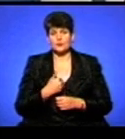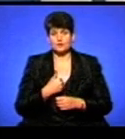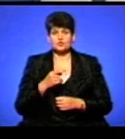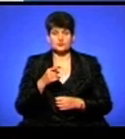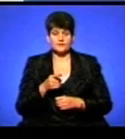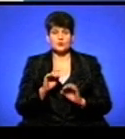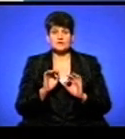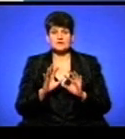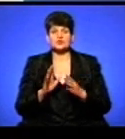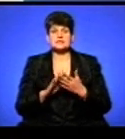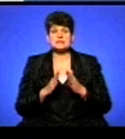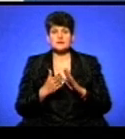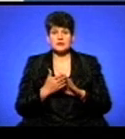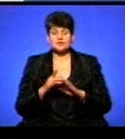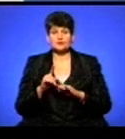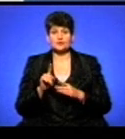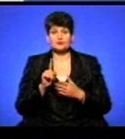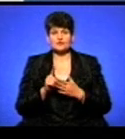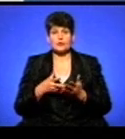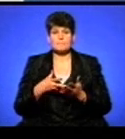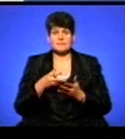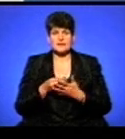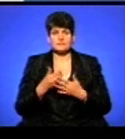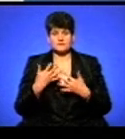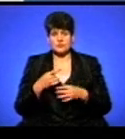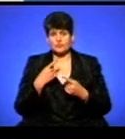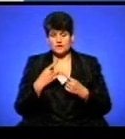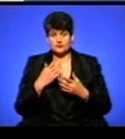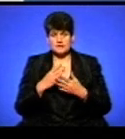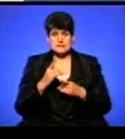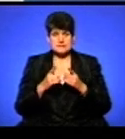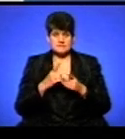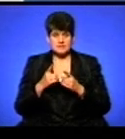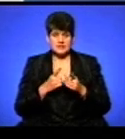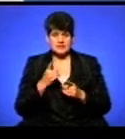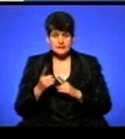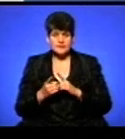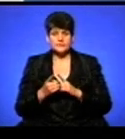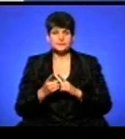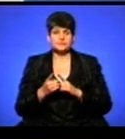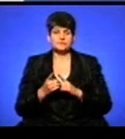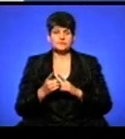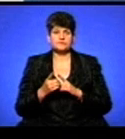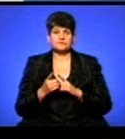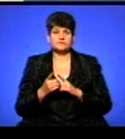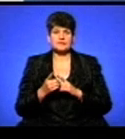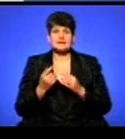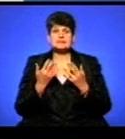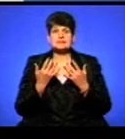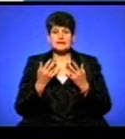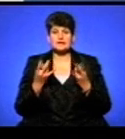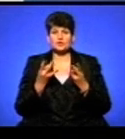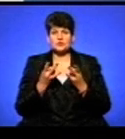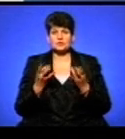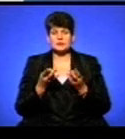Вадиме, роз'яснили ще ситуацію щодо обов'язкової плати. Ви вже зазначали, що є зміни щодо цього, саме скільки необхідно